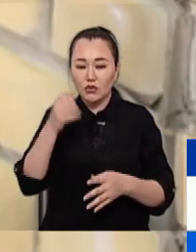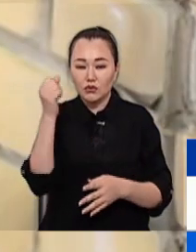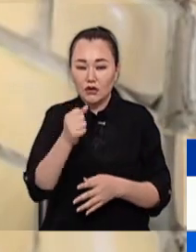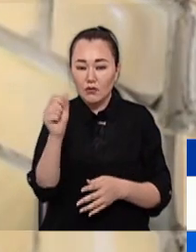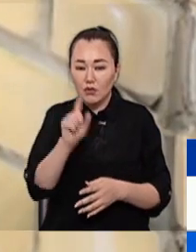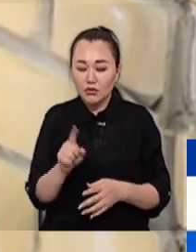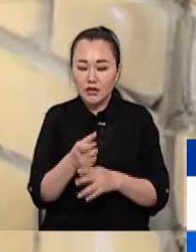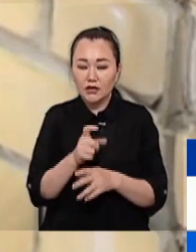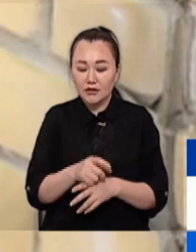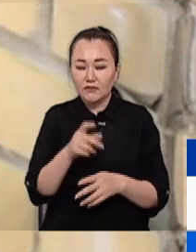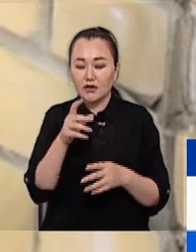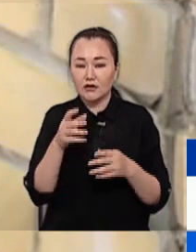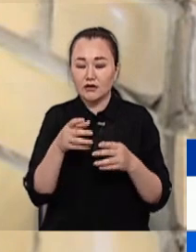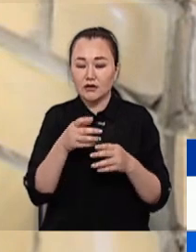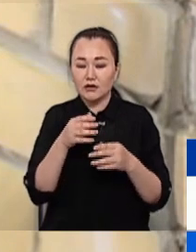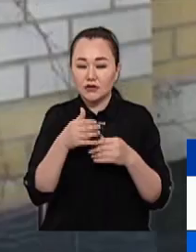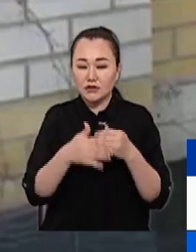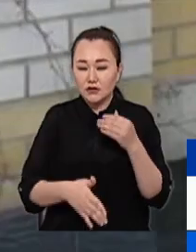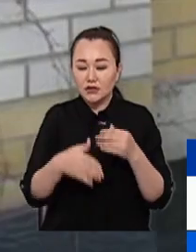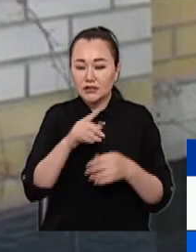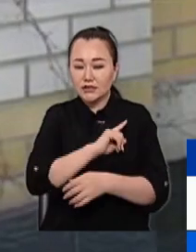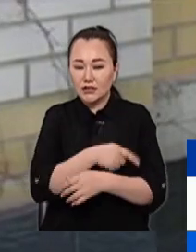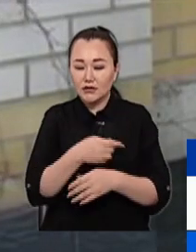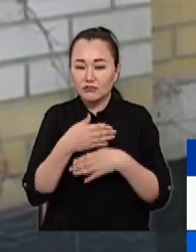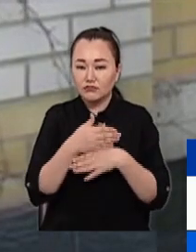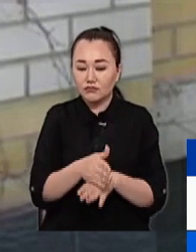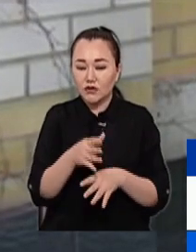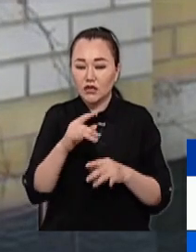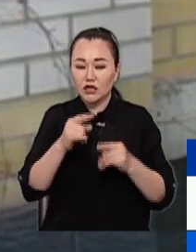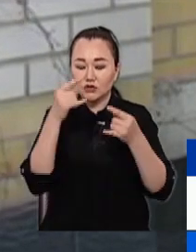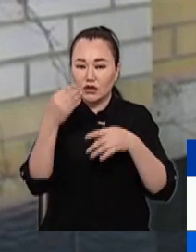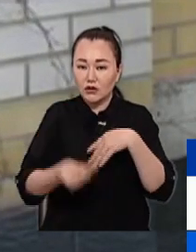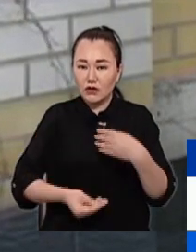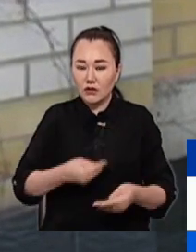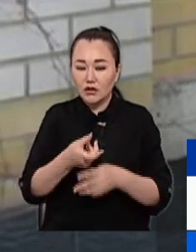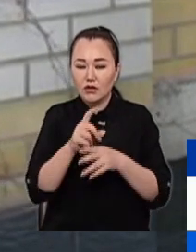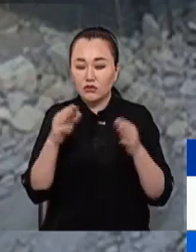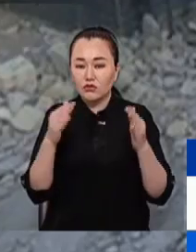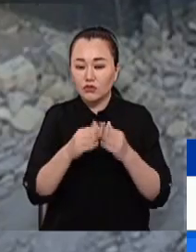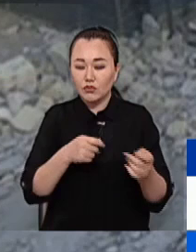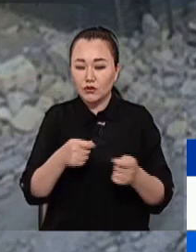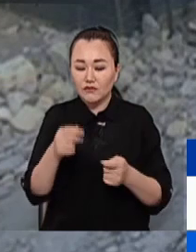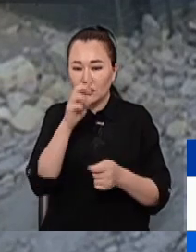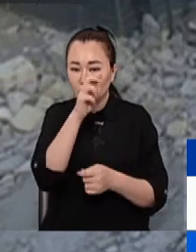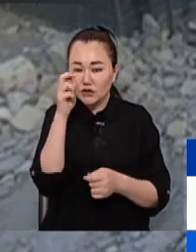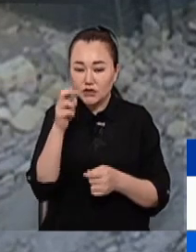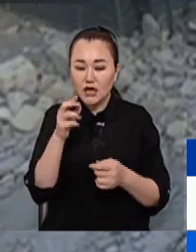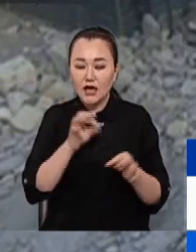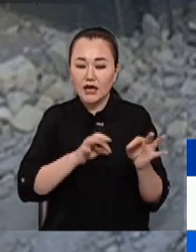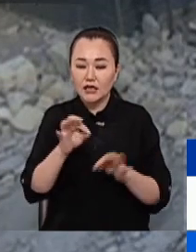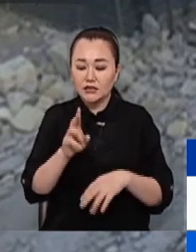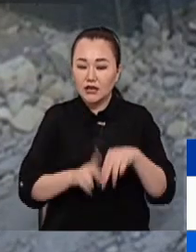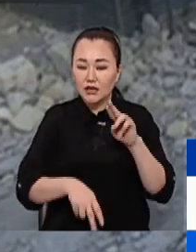молния. От этого кладка расшаталась окончательно. По факту обрушения кирпичной кладки фасада данного дома Управление государственного